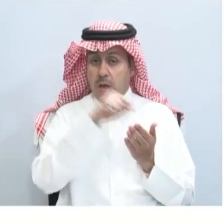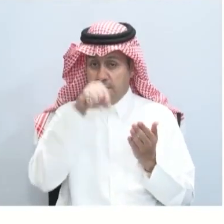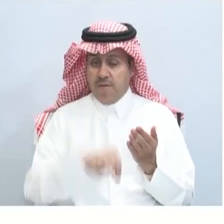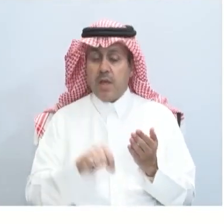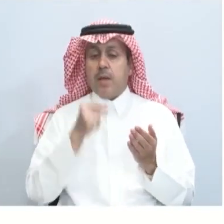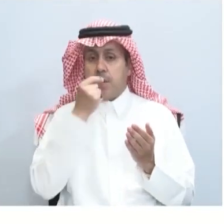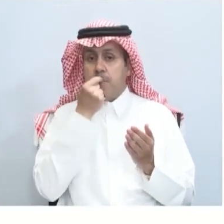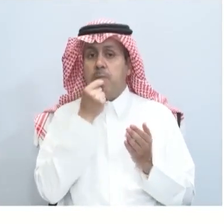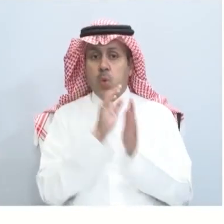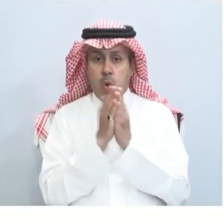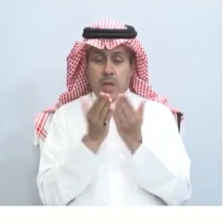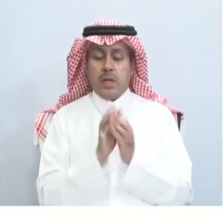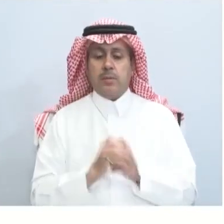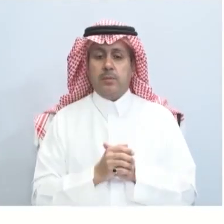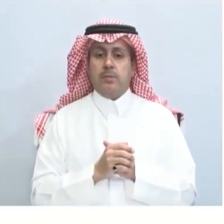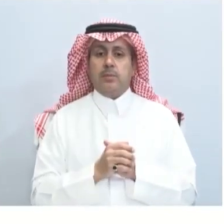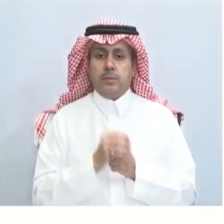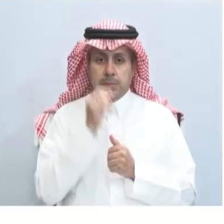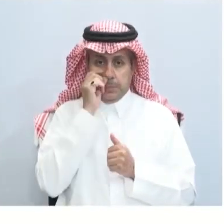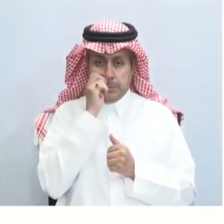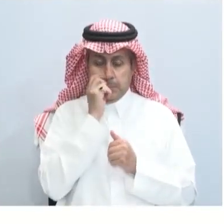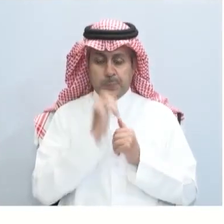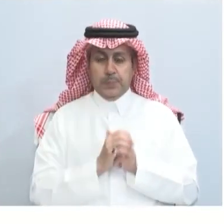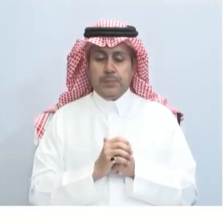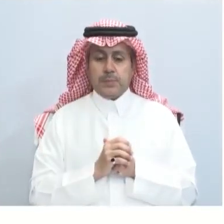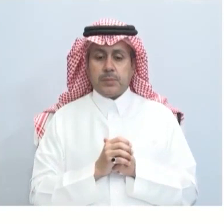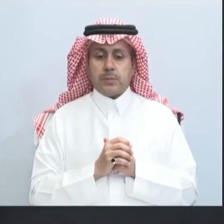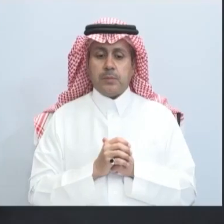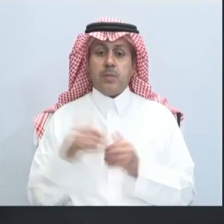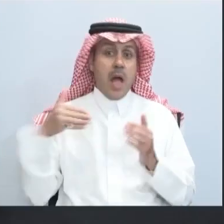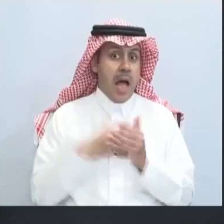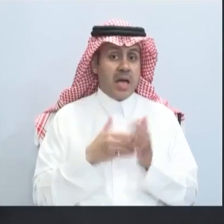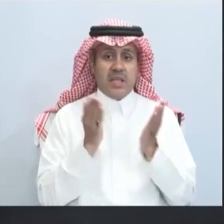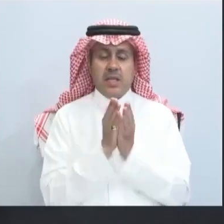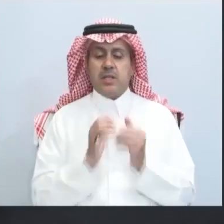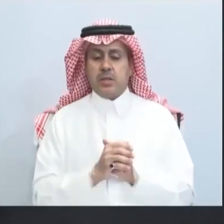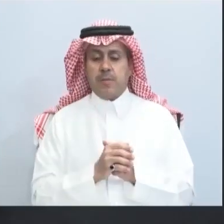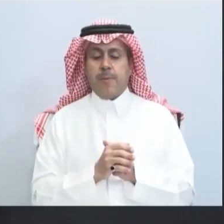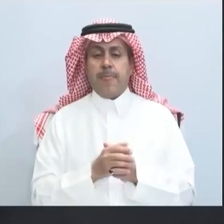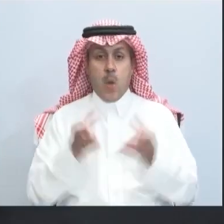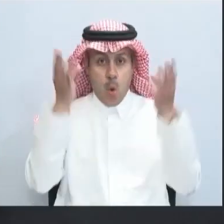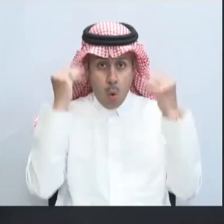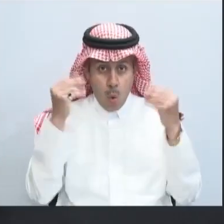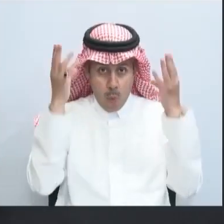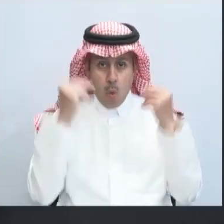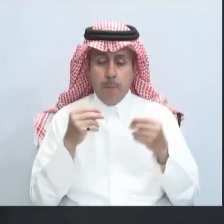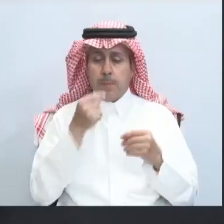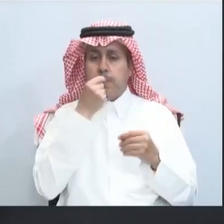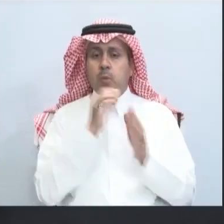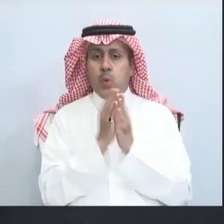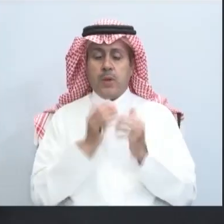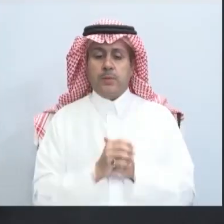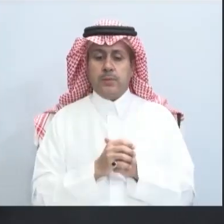الله تعالى نكون قد اتينا على ختام ماده علوم القران سال الله تعالى لنا ولكم التوفيق